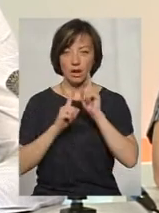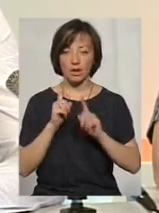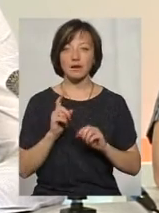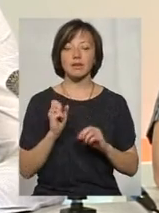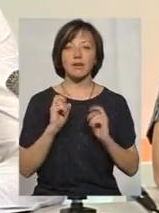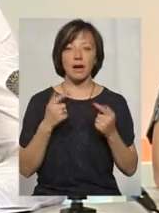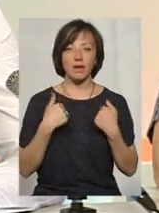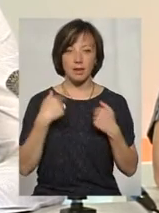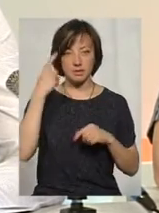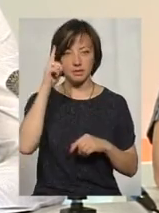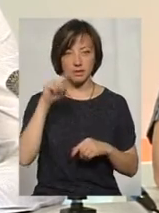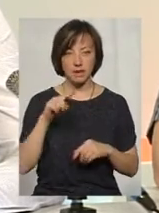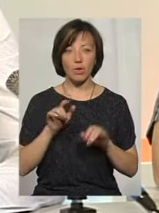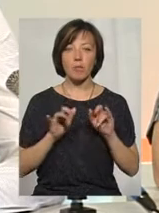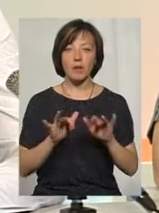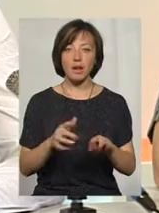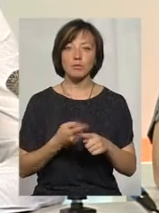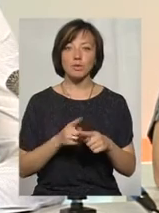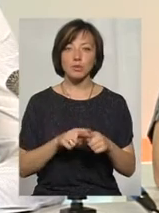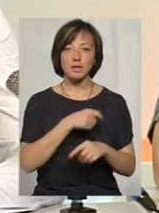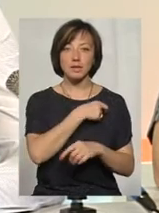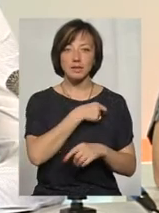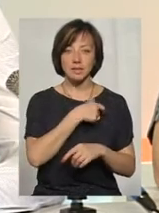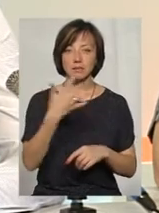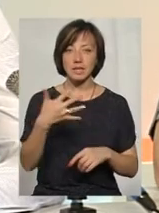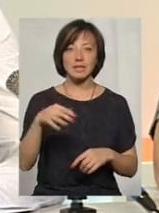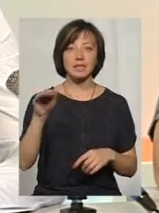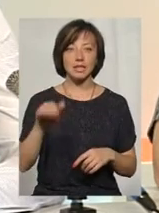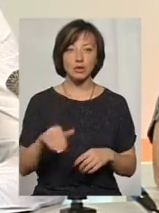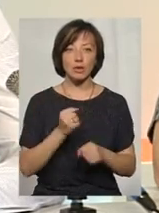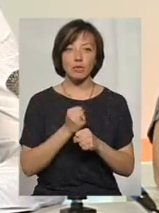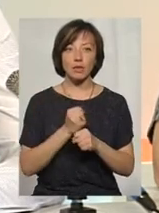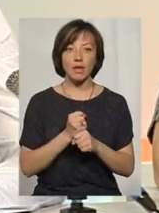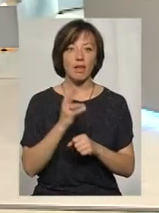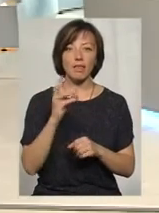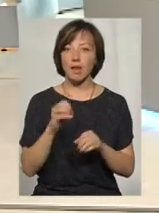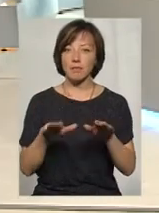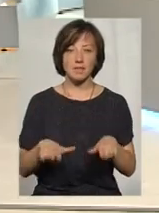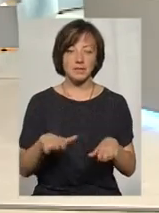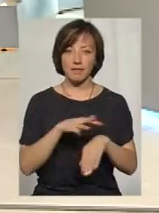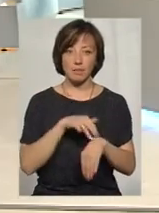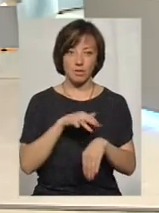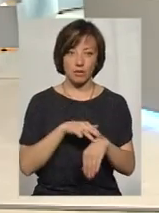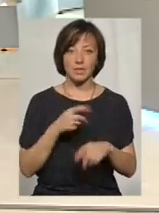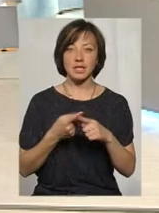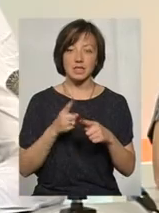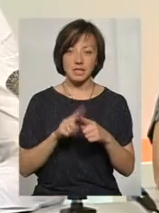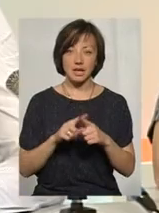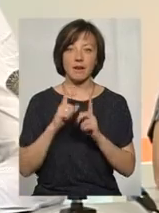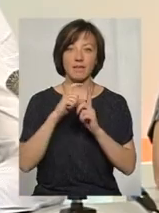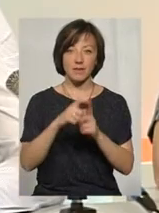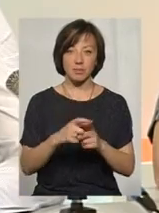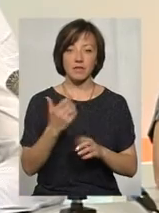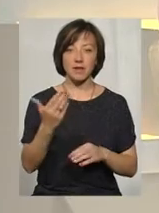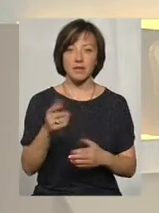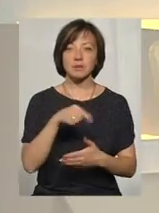Наскільки мені відомо, операцію по цьому депутату з 50 тисяч робили не місцеві правоохоронці. Так. І це відповідь